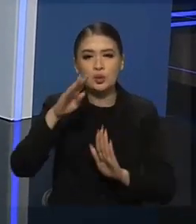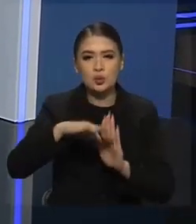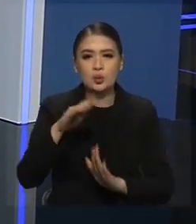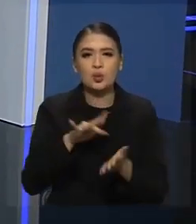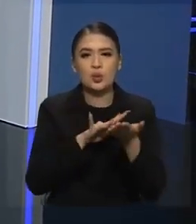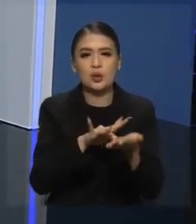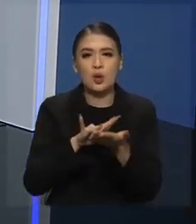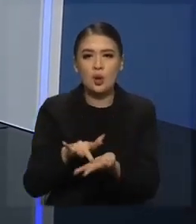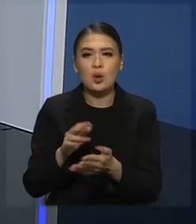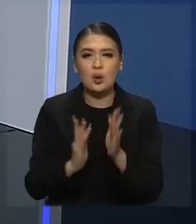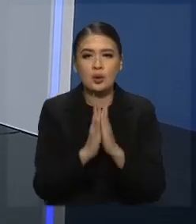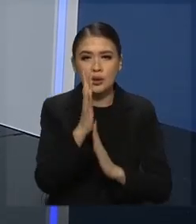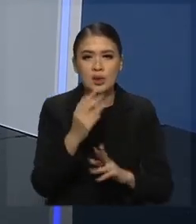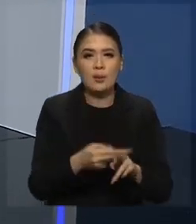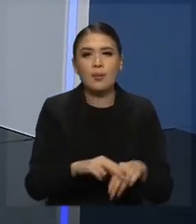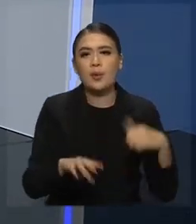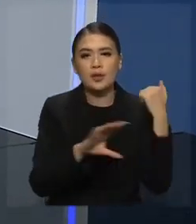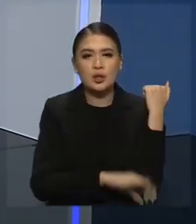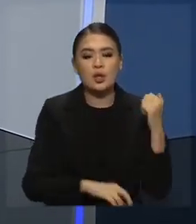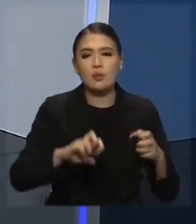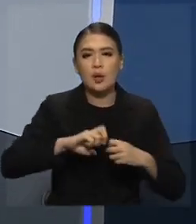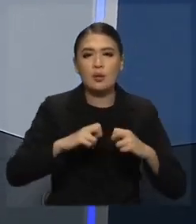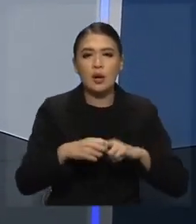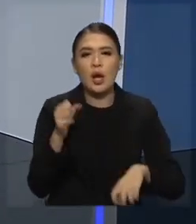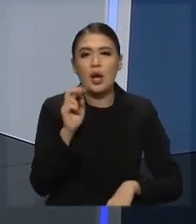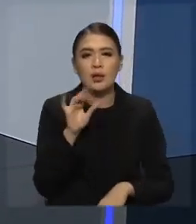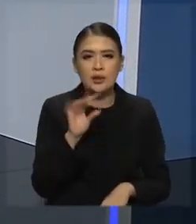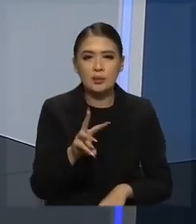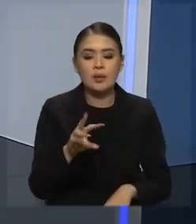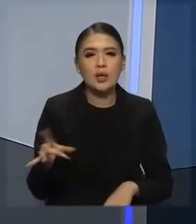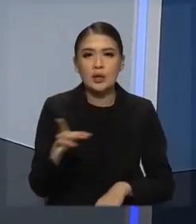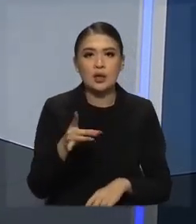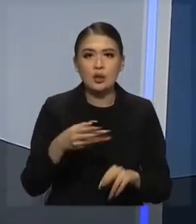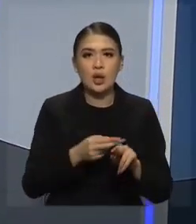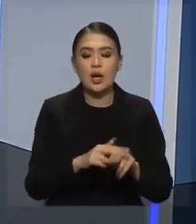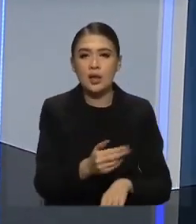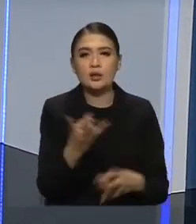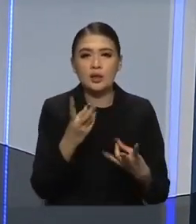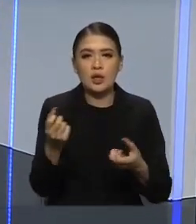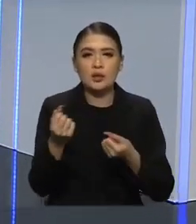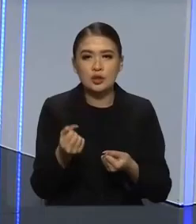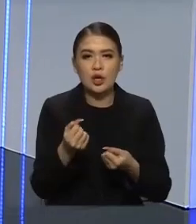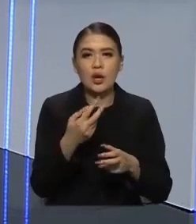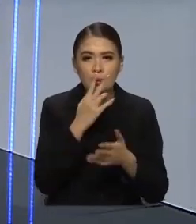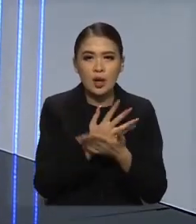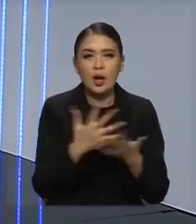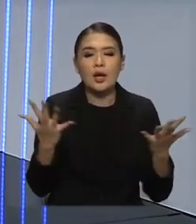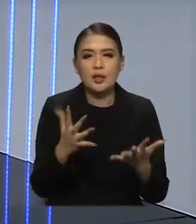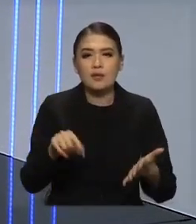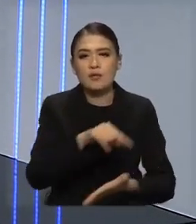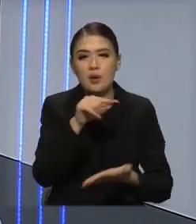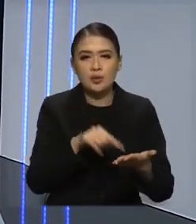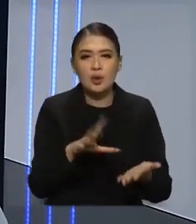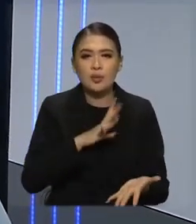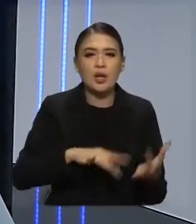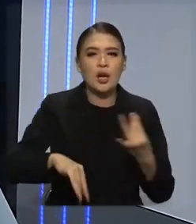инфраструктуру туристической отрасли. Последнюю проблему акимы регионов должны держать на своем личном контроле. Какие еще вопросы поднимали